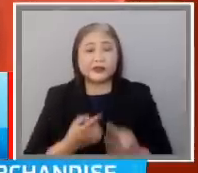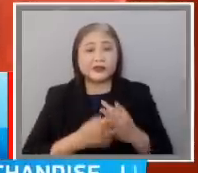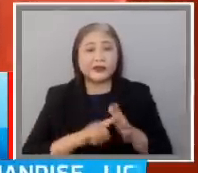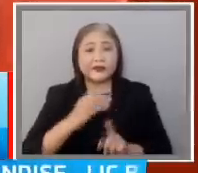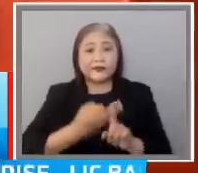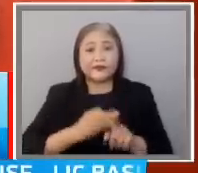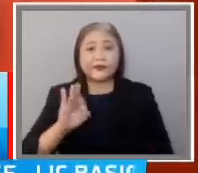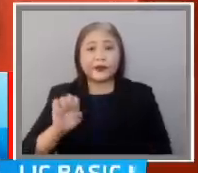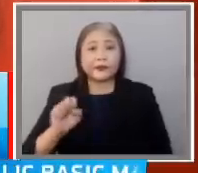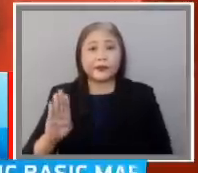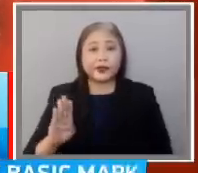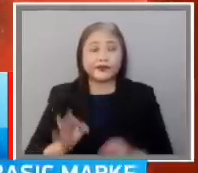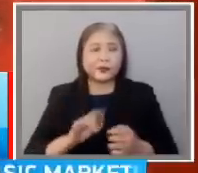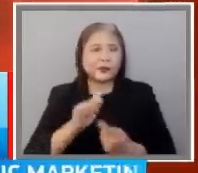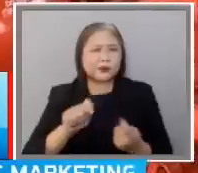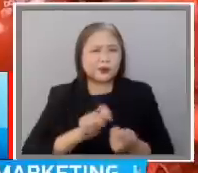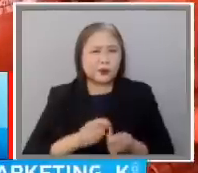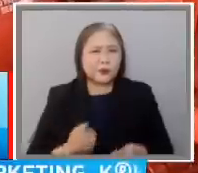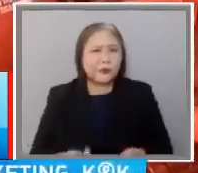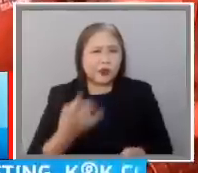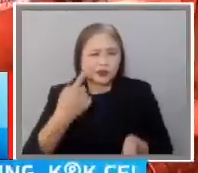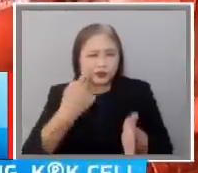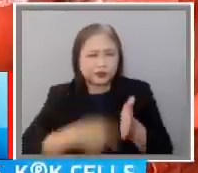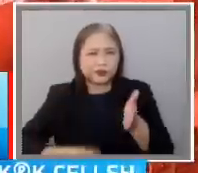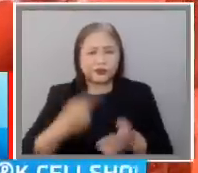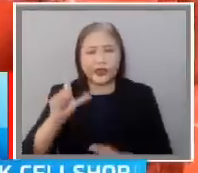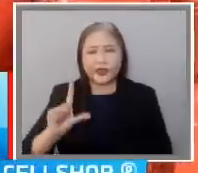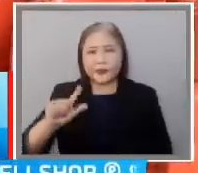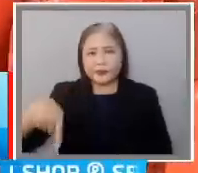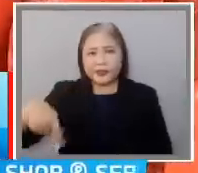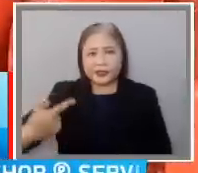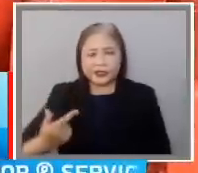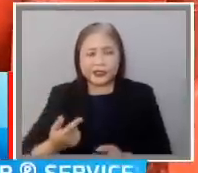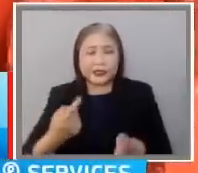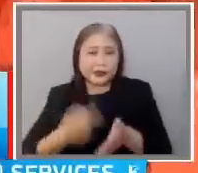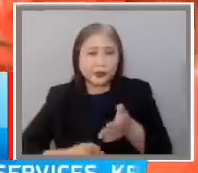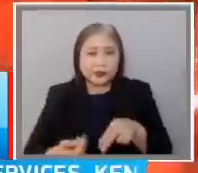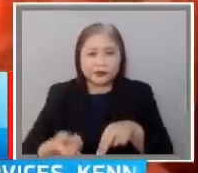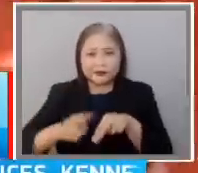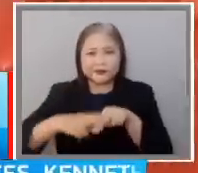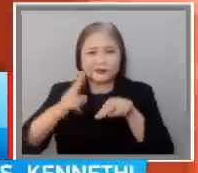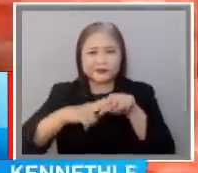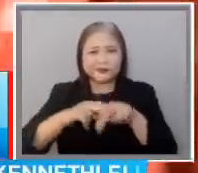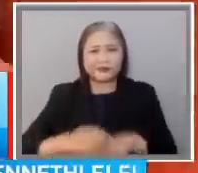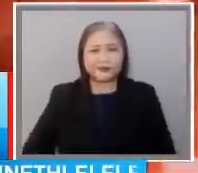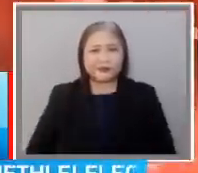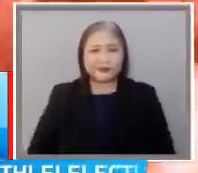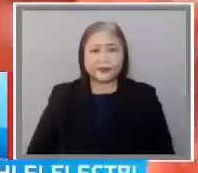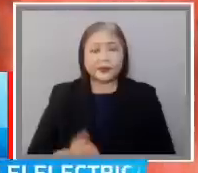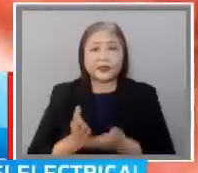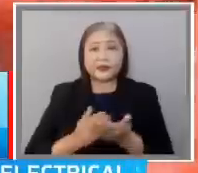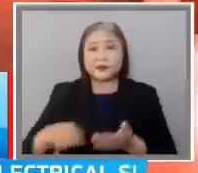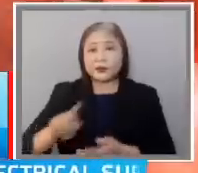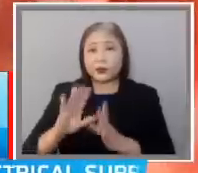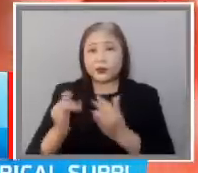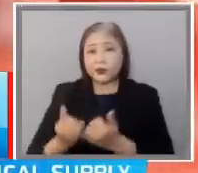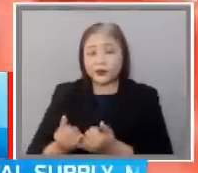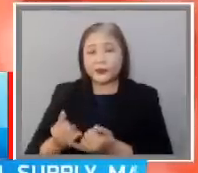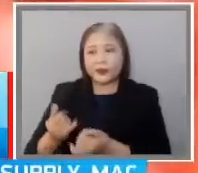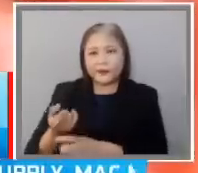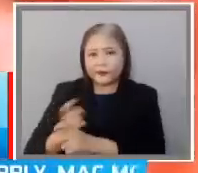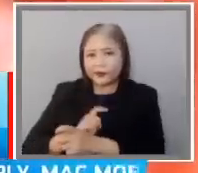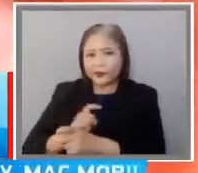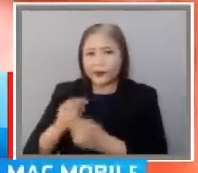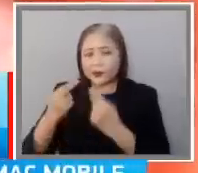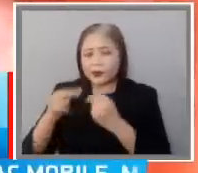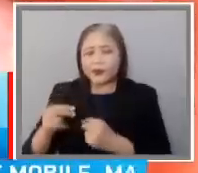ang eksaktong halaga ng LPG price hike. Sa tansya naman ng ilang industry sources, posibleng tumaas ng 8